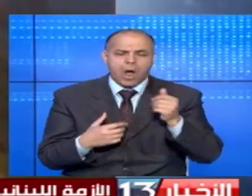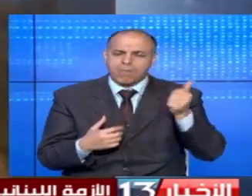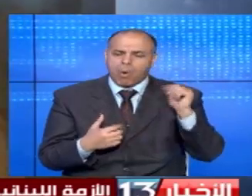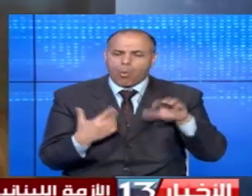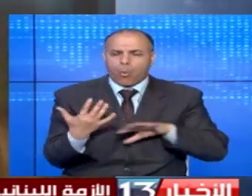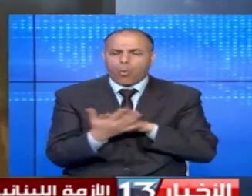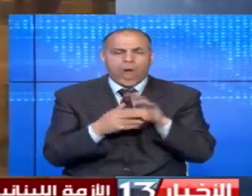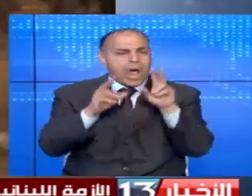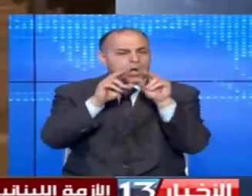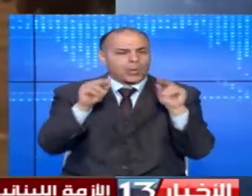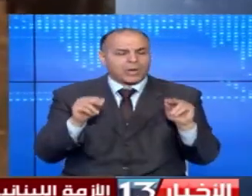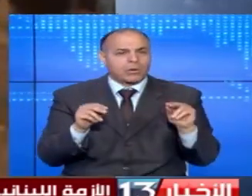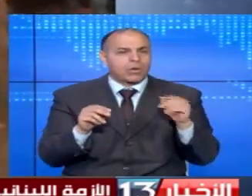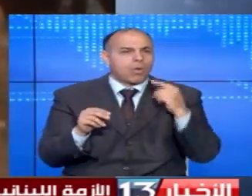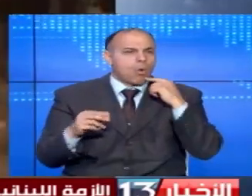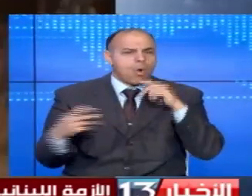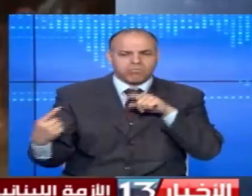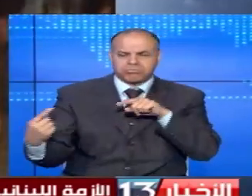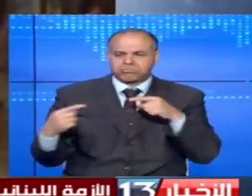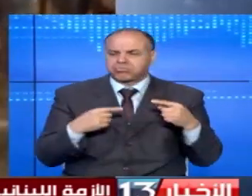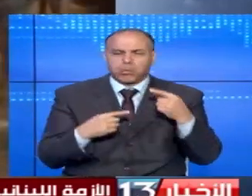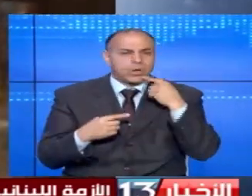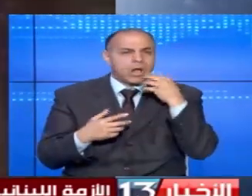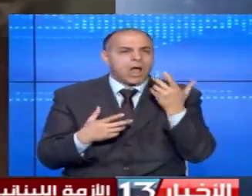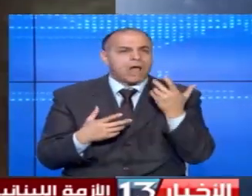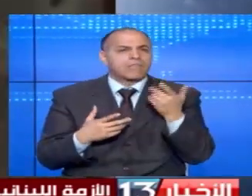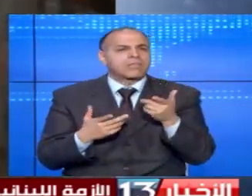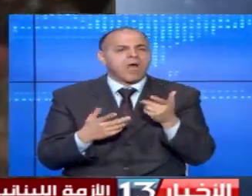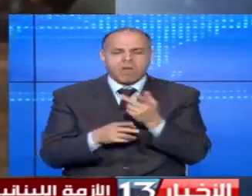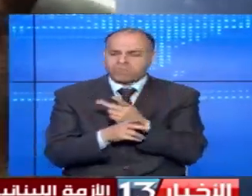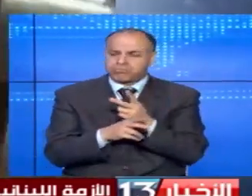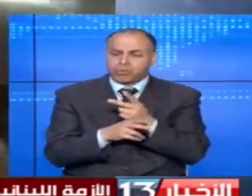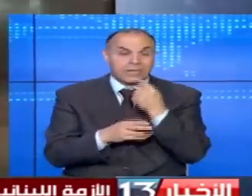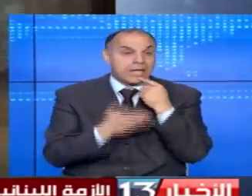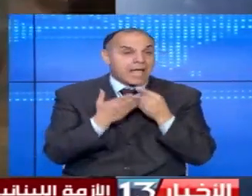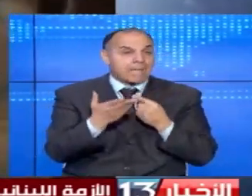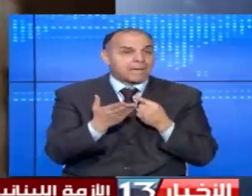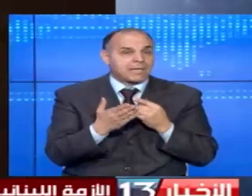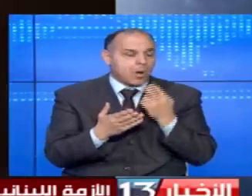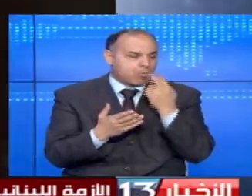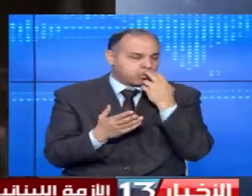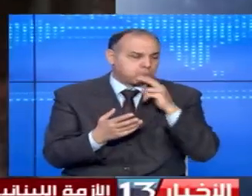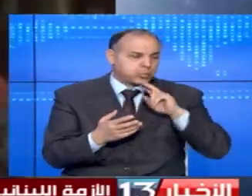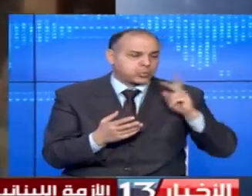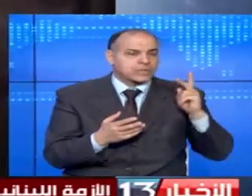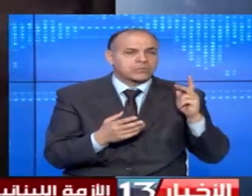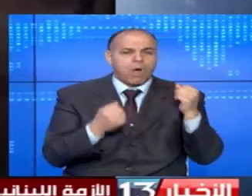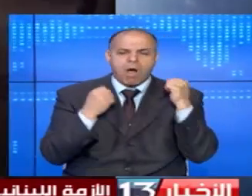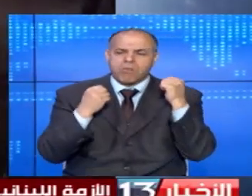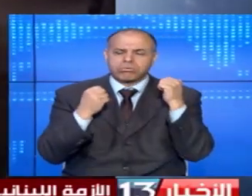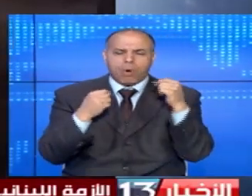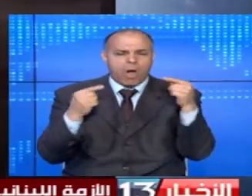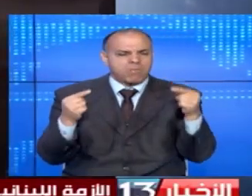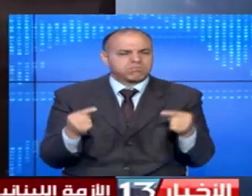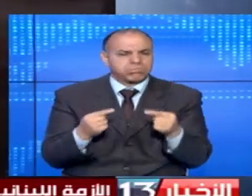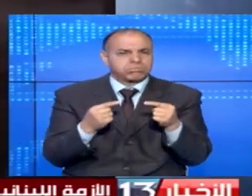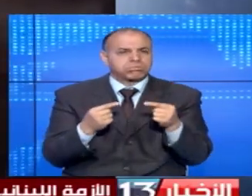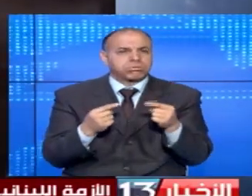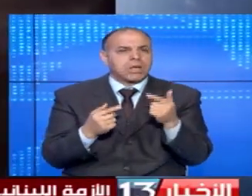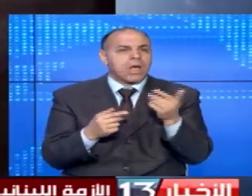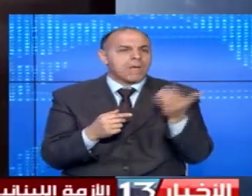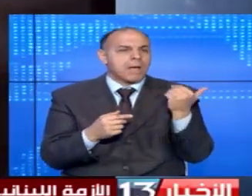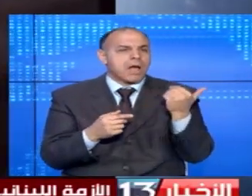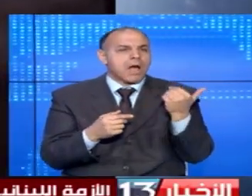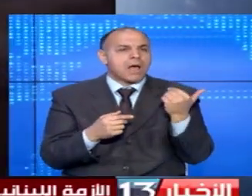لبنان على واقع احتجاجات شهد صدامات المؤسفه بال عنيفه بين قوات الامن اللبنانيه والمحتاجين الذين تظاهروا امام